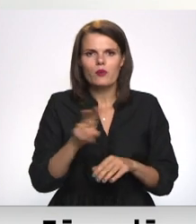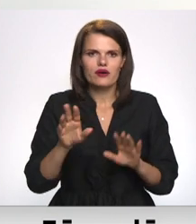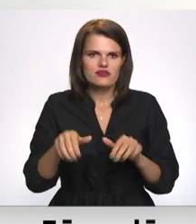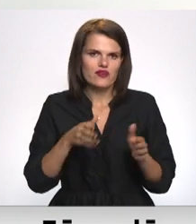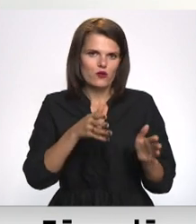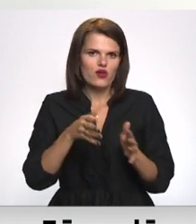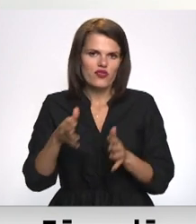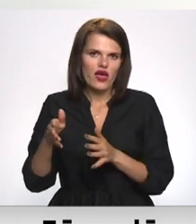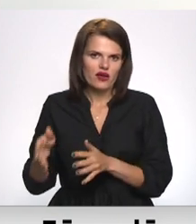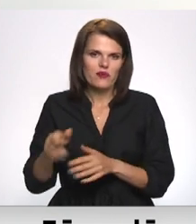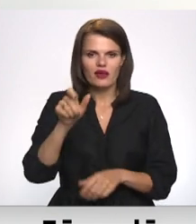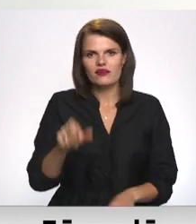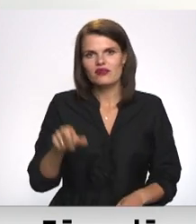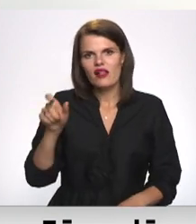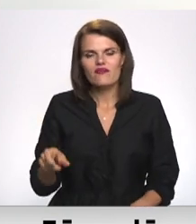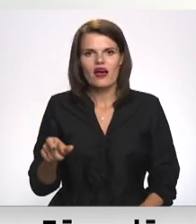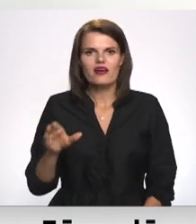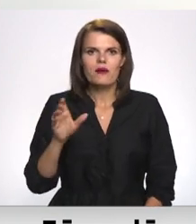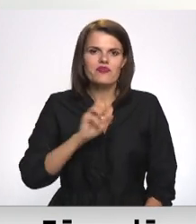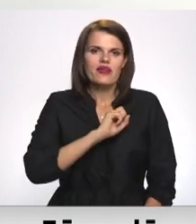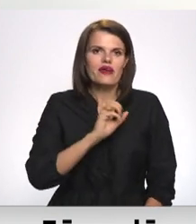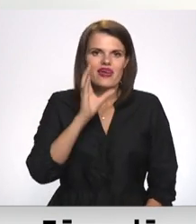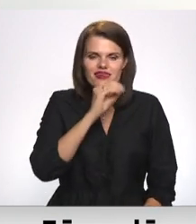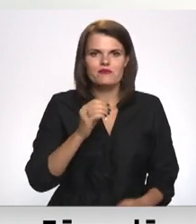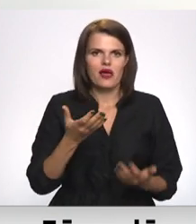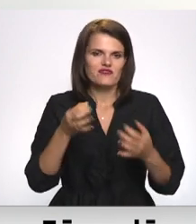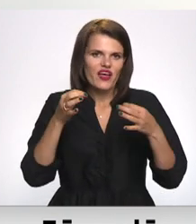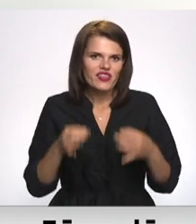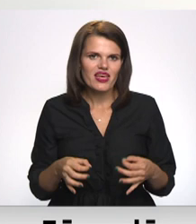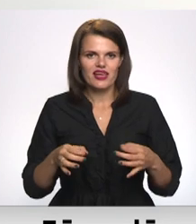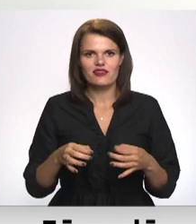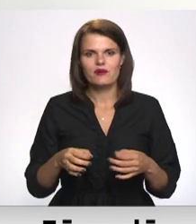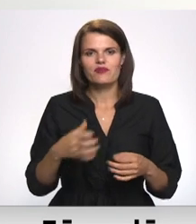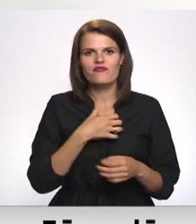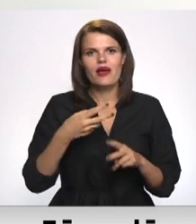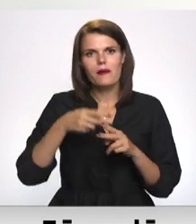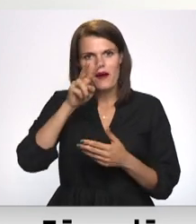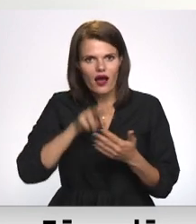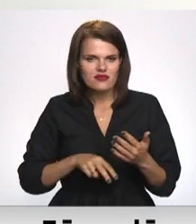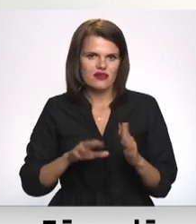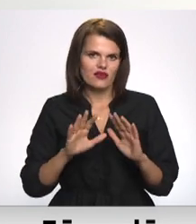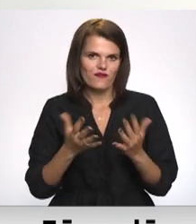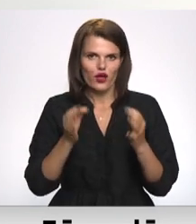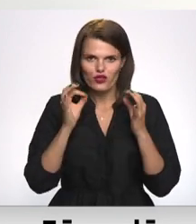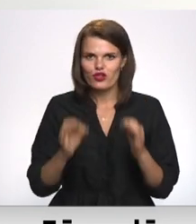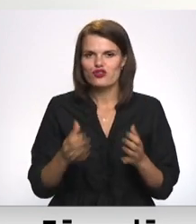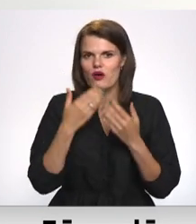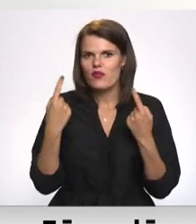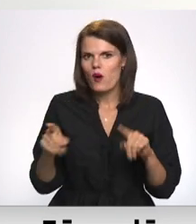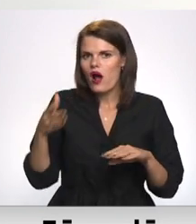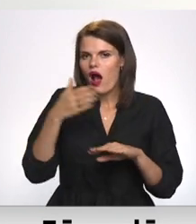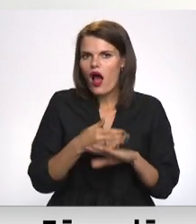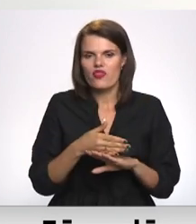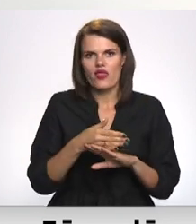ietekmēt iedzīvotāju iespējas vai tiesības, tad pirmkārt pārskatīt, vai nu, tiešām nav